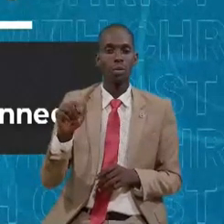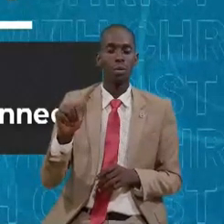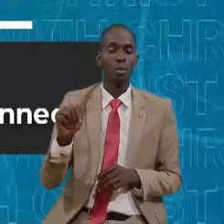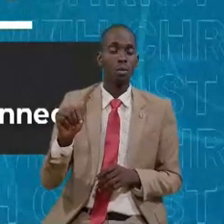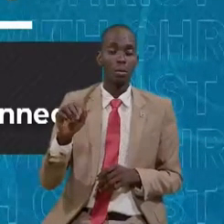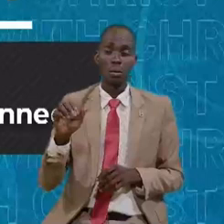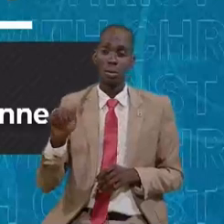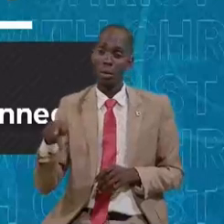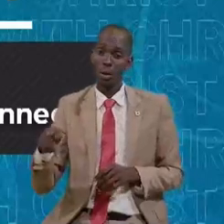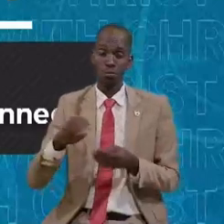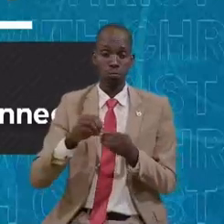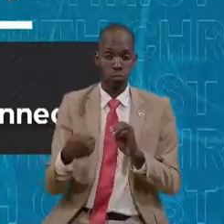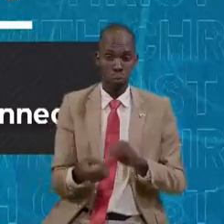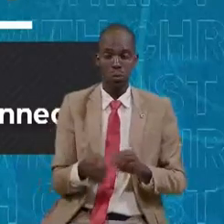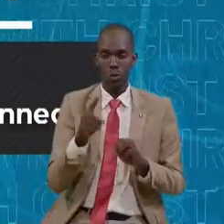Plus